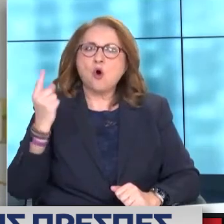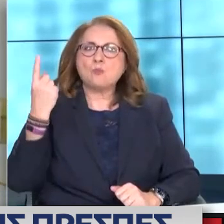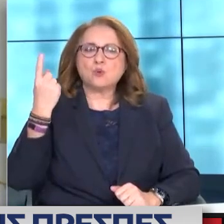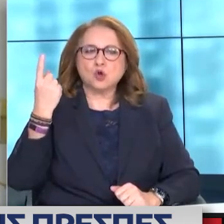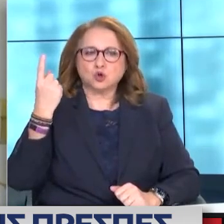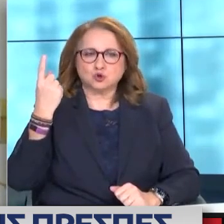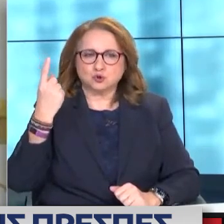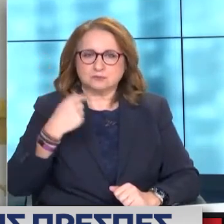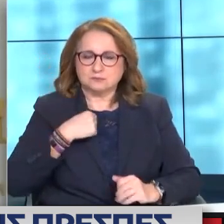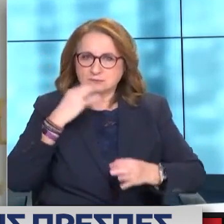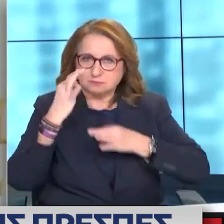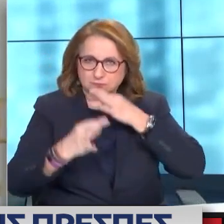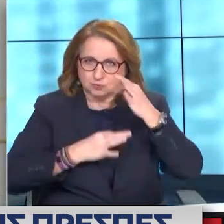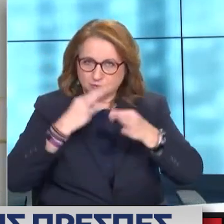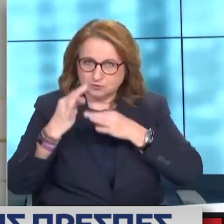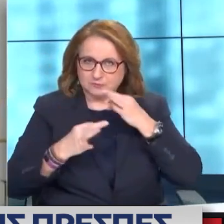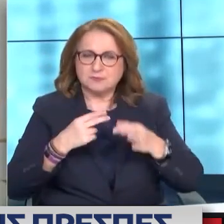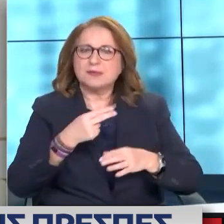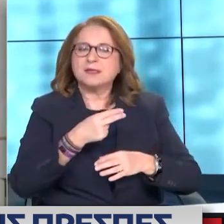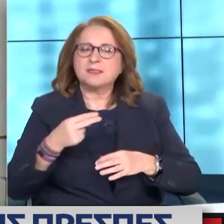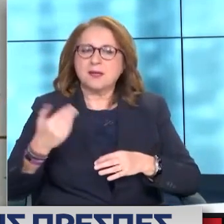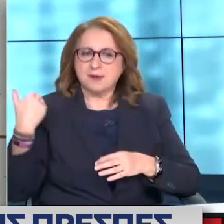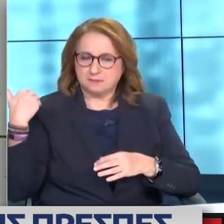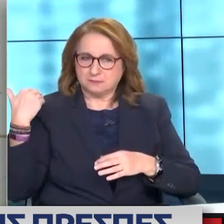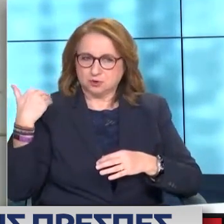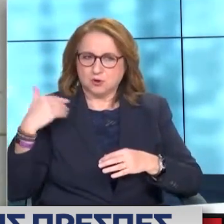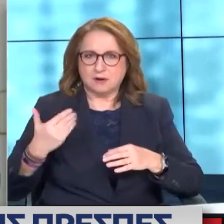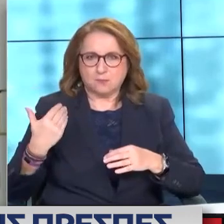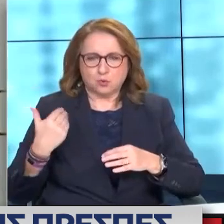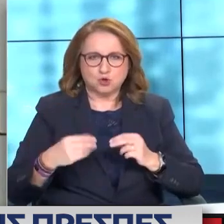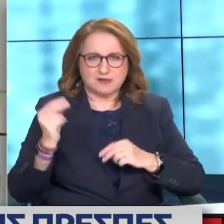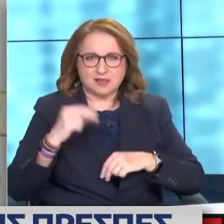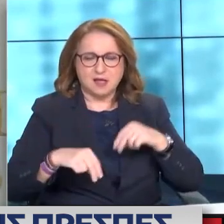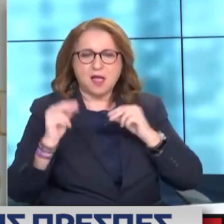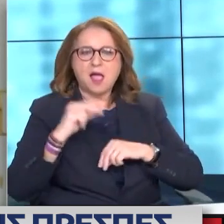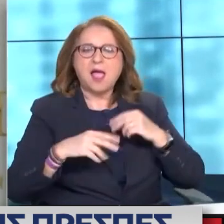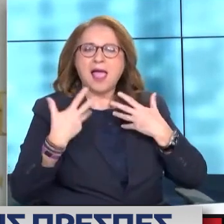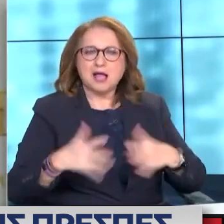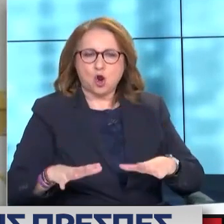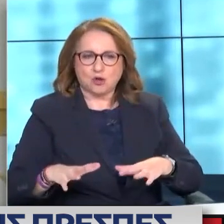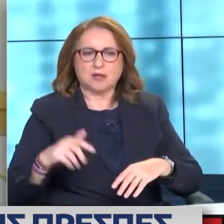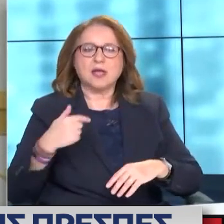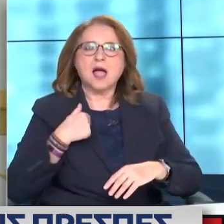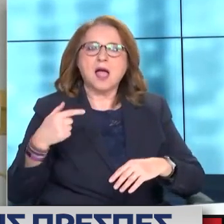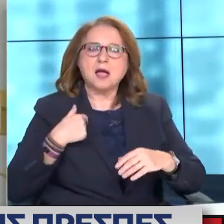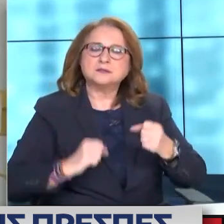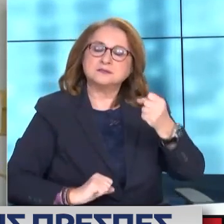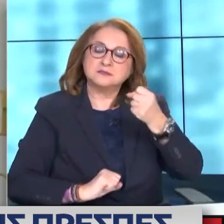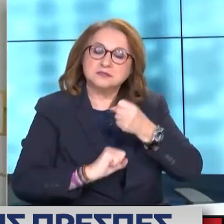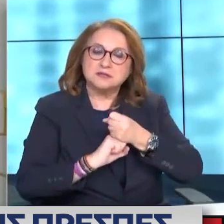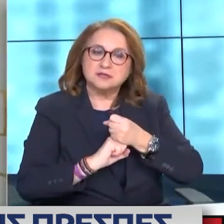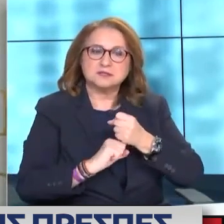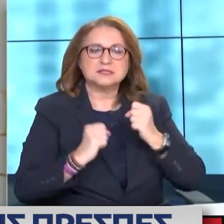το βέτο της στην έναρξη ενταξιακών διαπραγματεύσεων των Σκοπίων στην Ευρωπαϊκή Ένωση, σαν να πρόκειται για μια ζωτική εθνική ανάγκη της χώρας μας